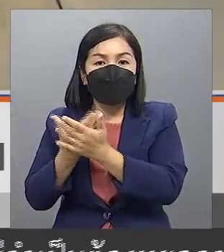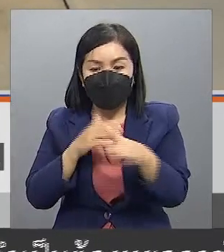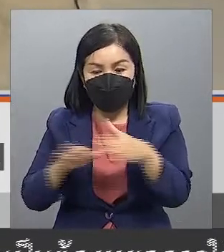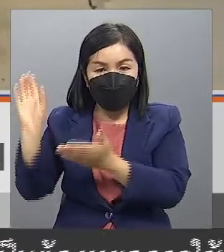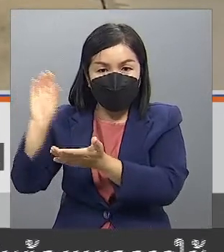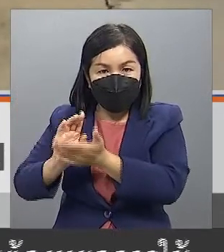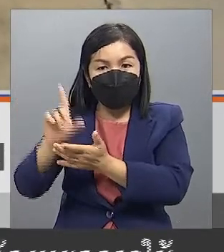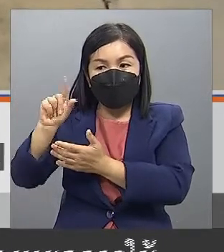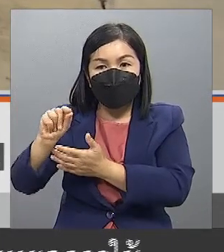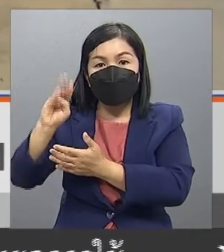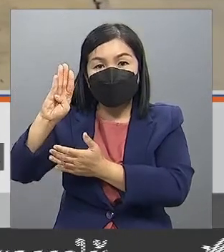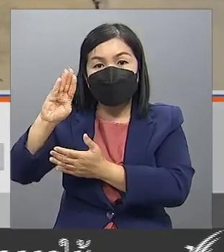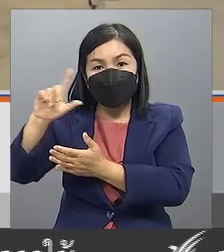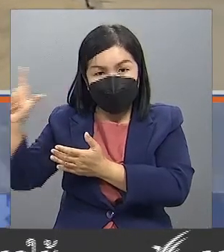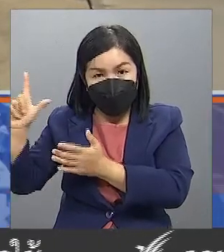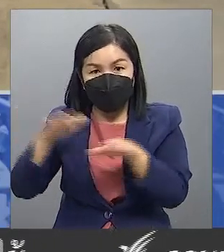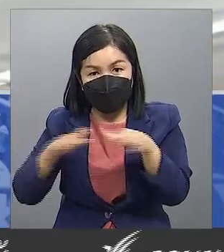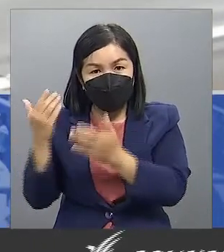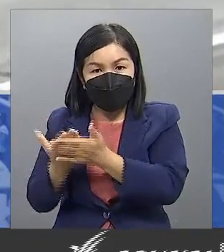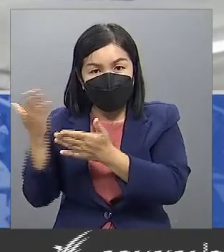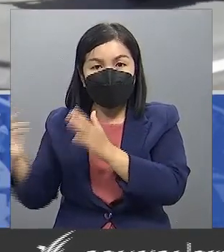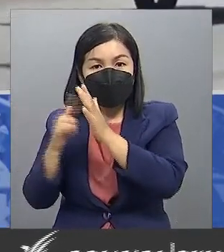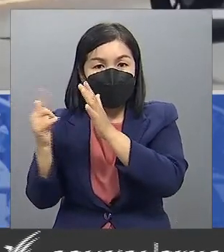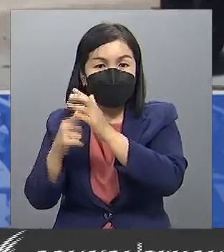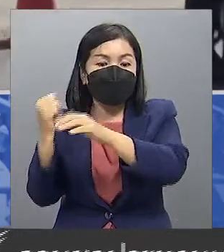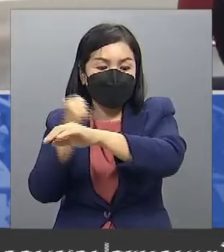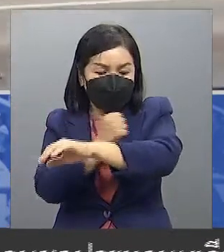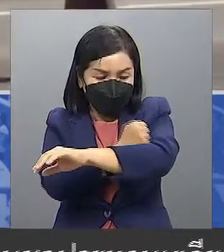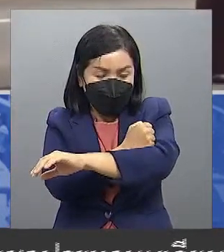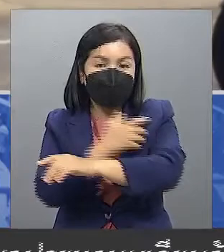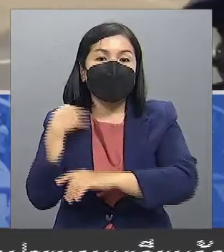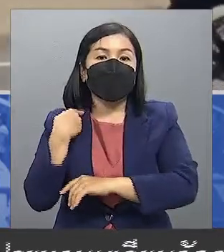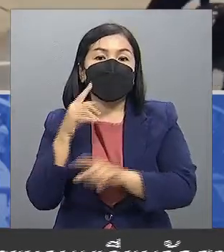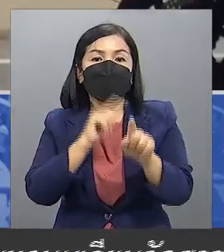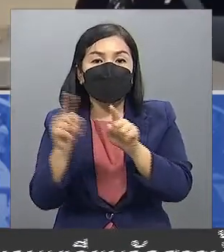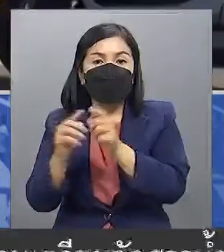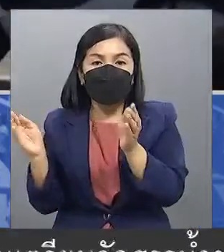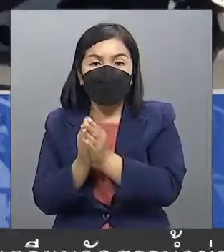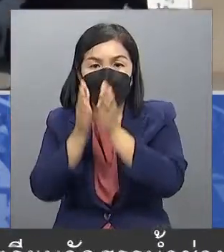ให้กับพนักงานจังหวัดตรังนั้นมีพนักงานภาคอุตสาหกรรมรวมกันกว่า 20,000 คนด้วยกันค่ะ